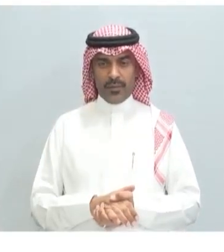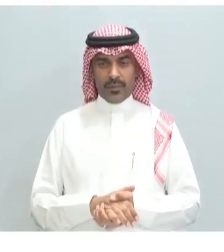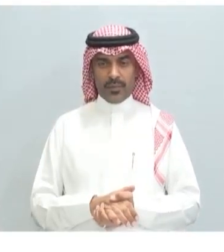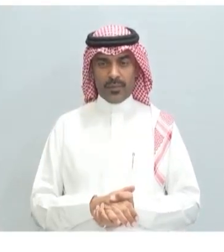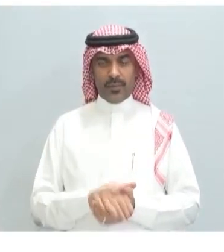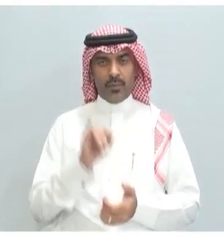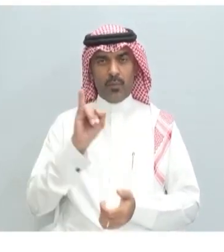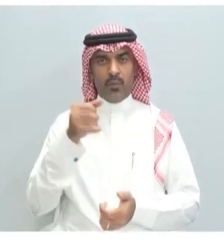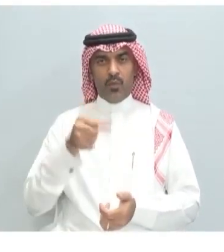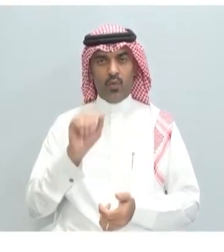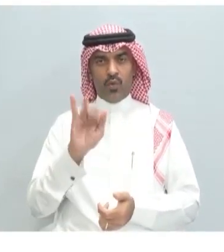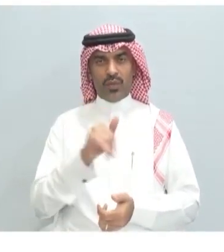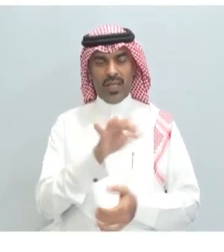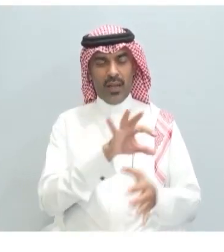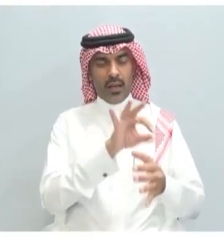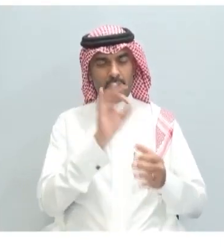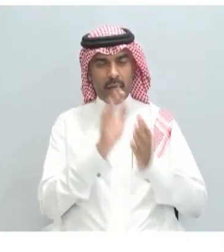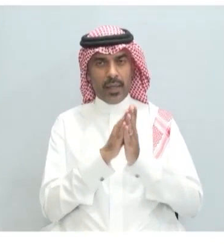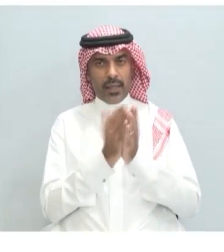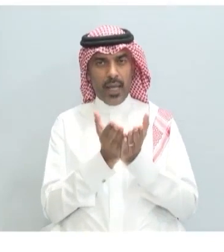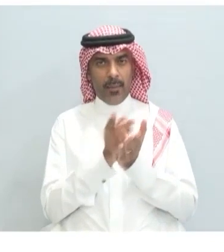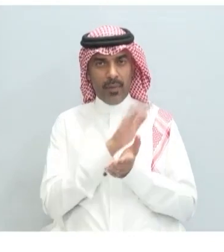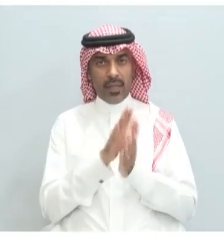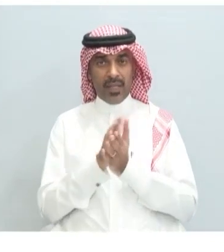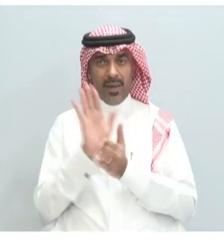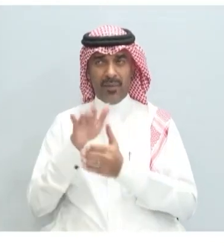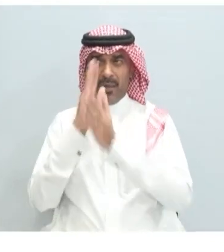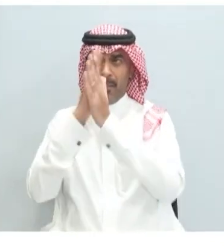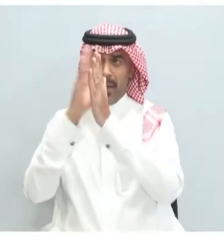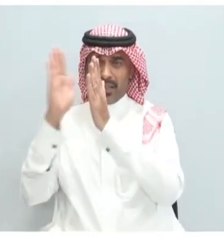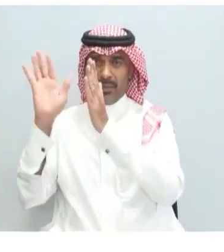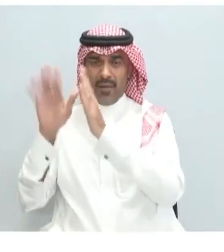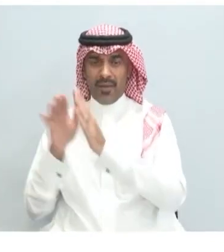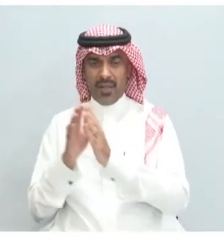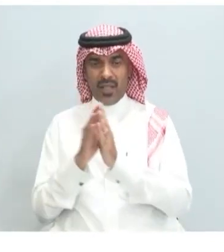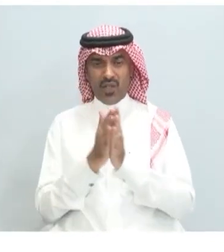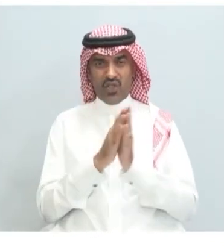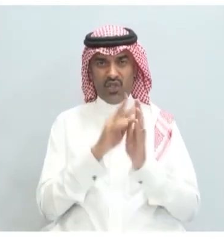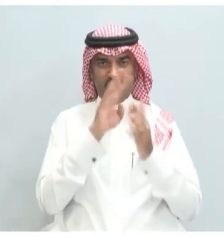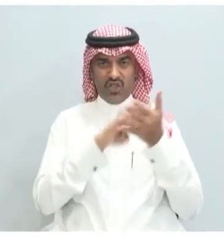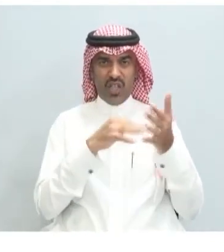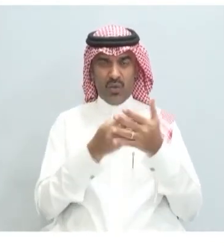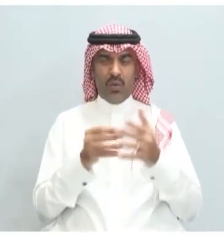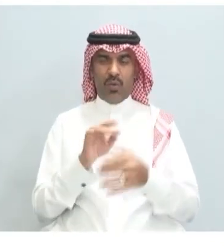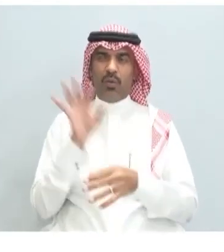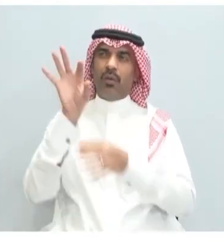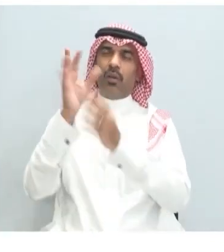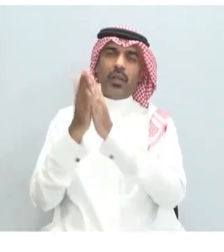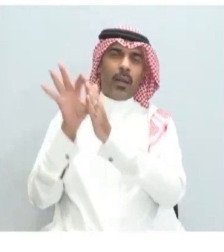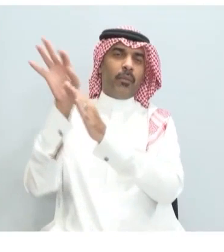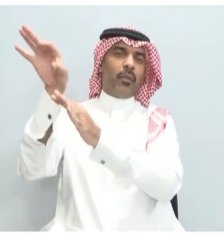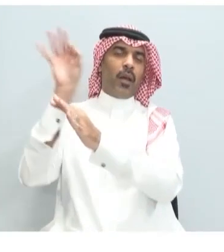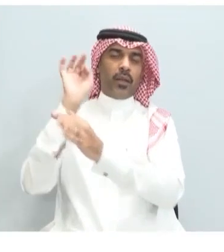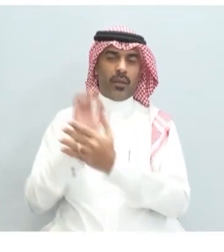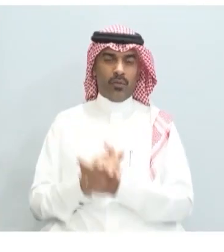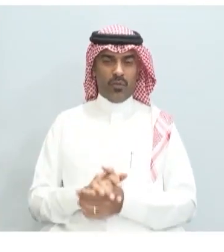المتنافيه اختار موسى كتابا من الكتب الموجوده في مكتبته المبينه في الجدول المجاور بشكل عشوائي مح احتمال ان